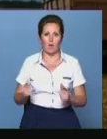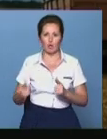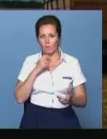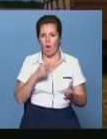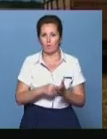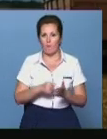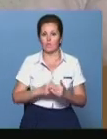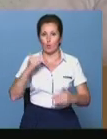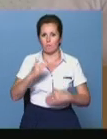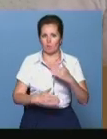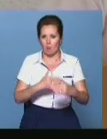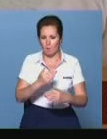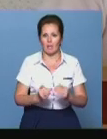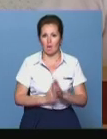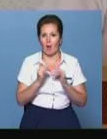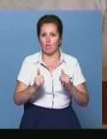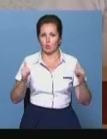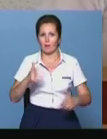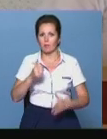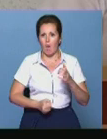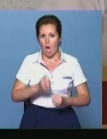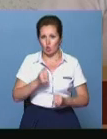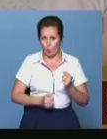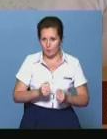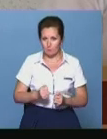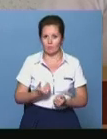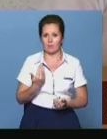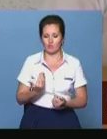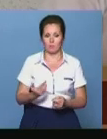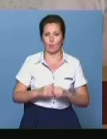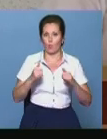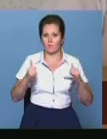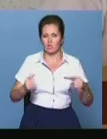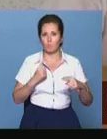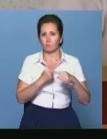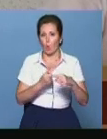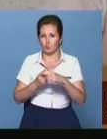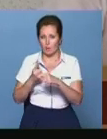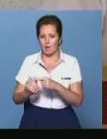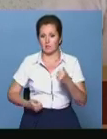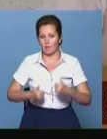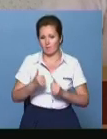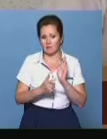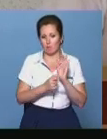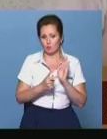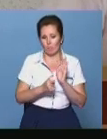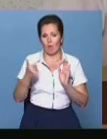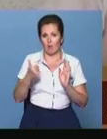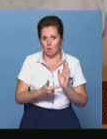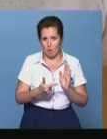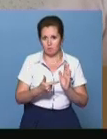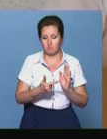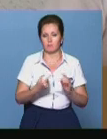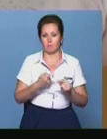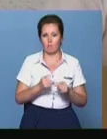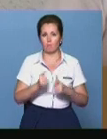Растут надои. Надой на сегодняшний день 16 литров. С плюсом республика идет на 700 грамм. Мы каждый день